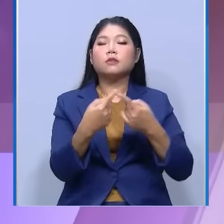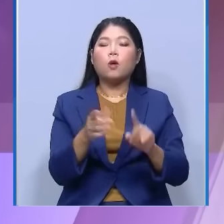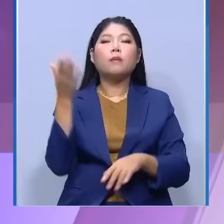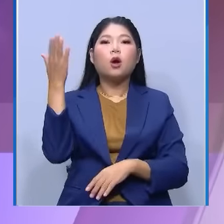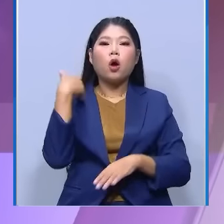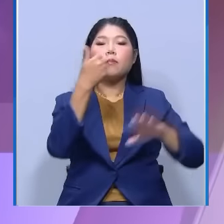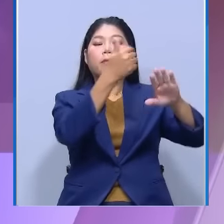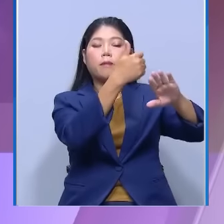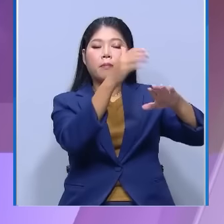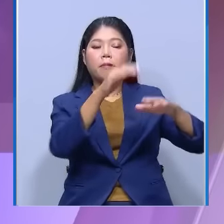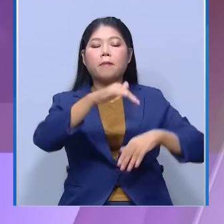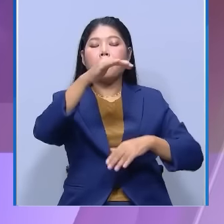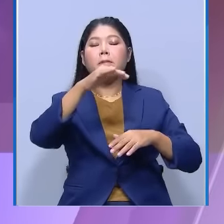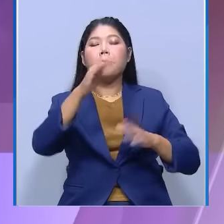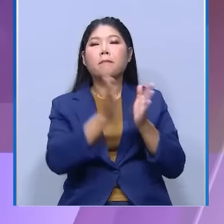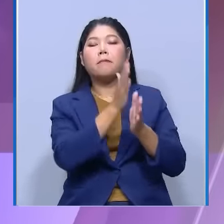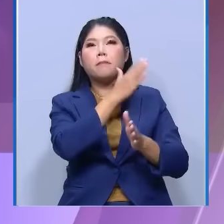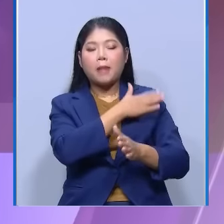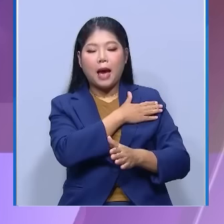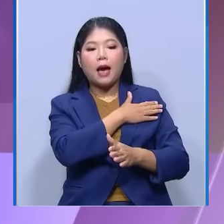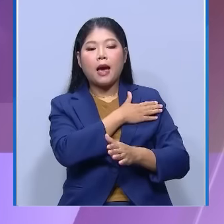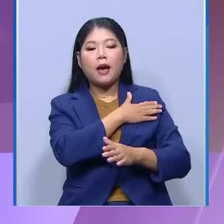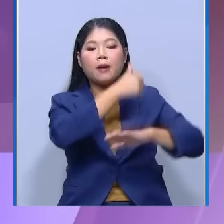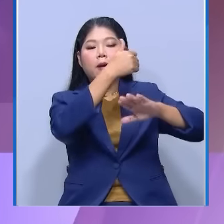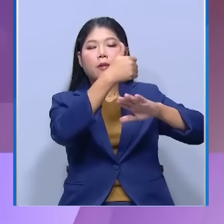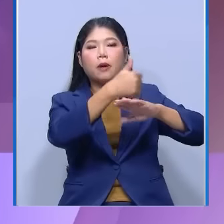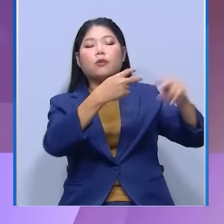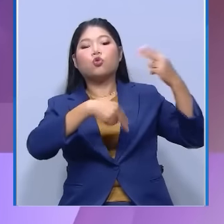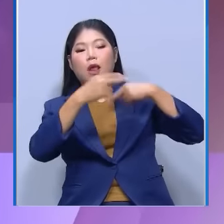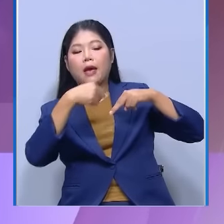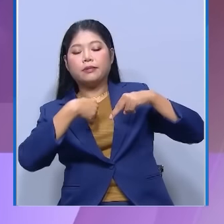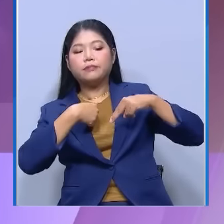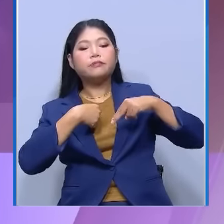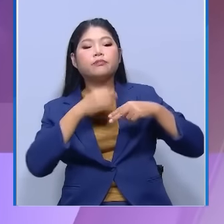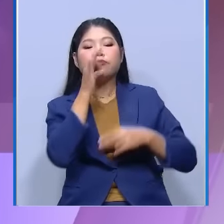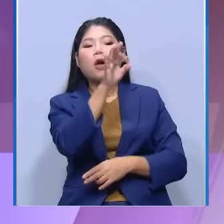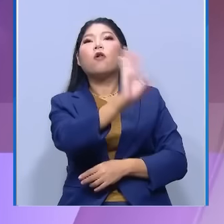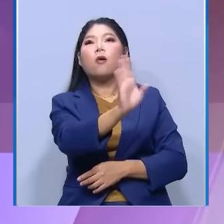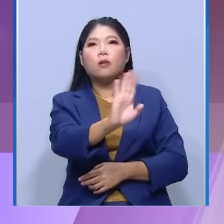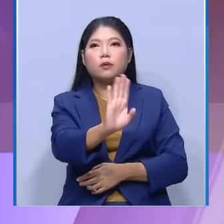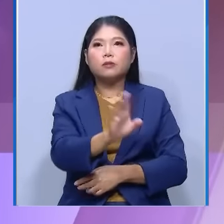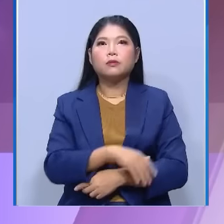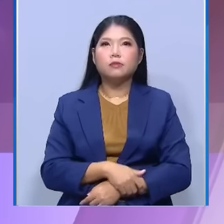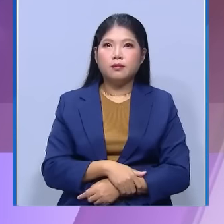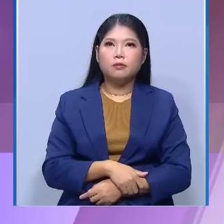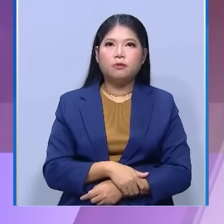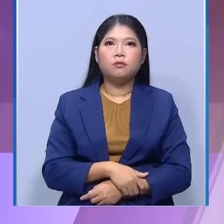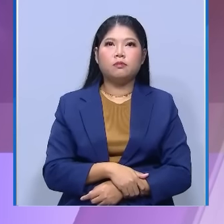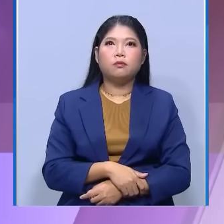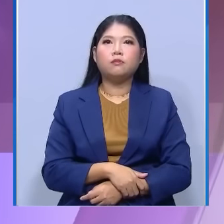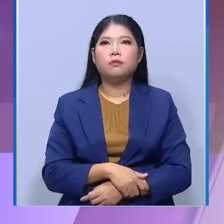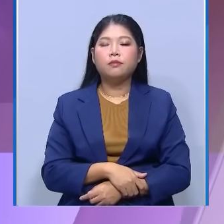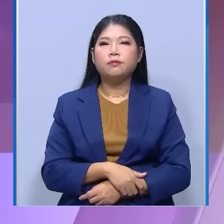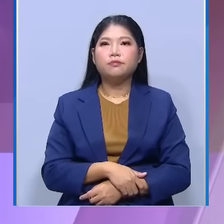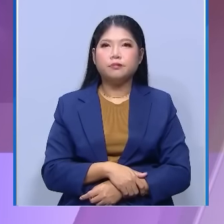ย์ของพี่หนุ่มมาก่อนเรื่องนี้ผมขอใส่บาตรไม่ฟ้องพระอาจารย์นะครับนี่คือคำพูดของพี่หนุ่มกันชั